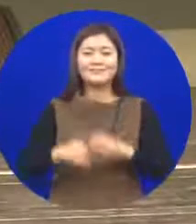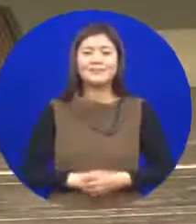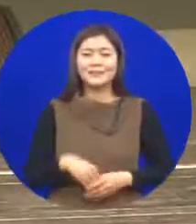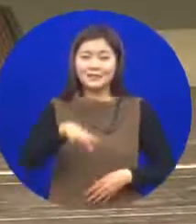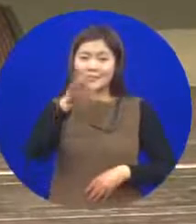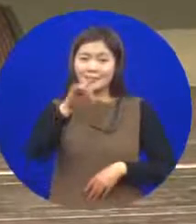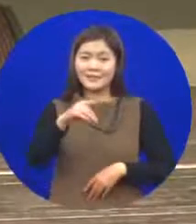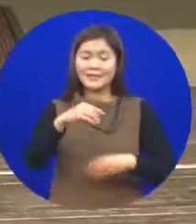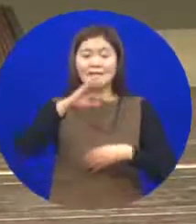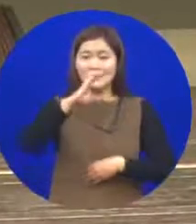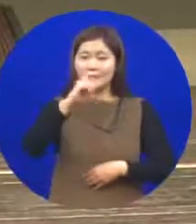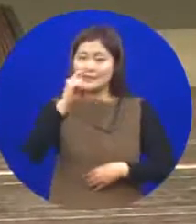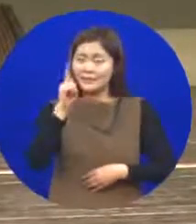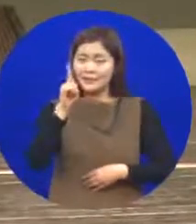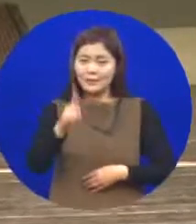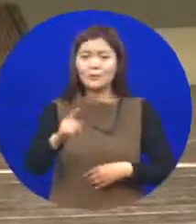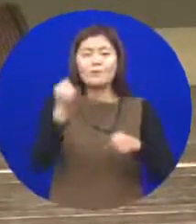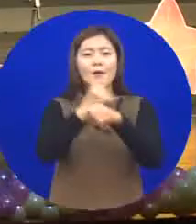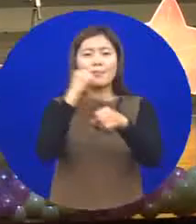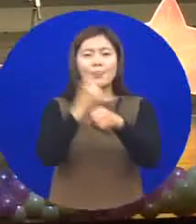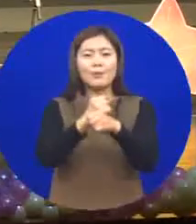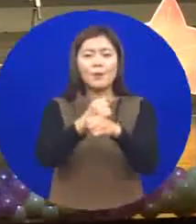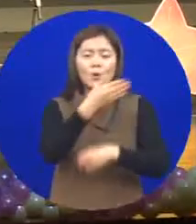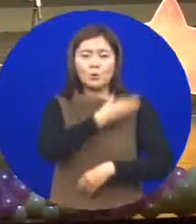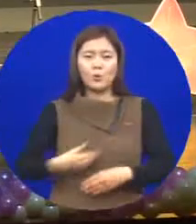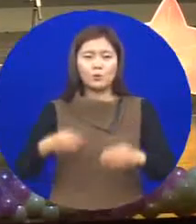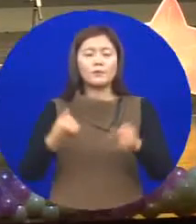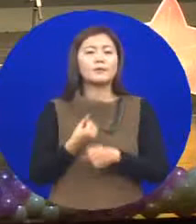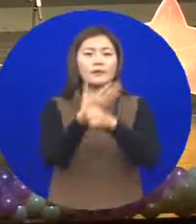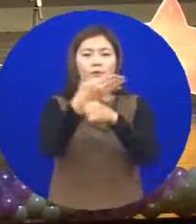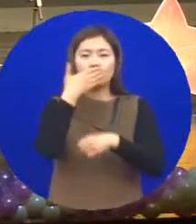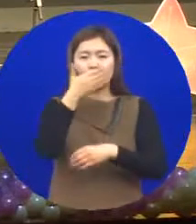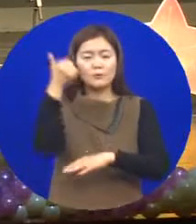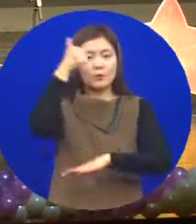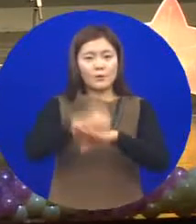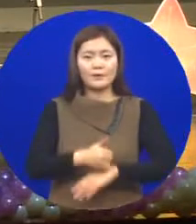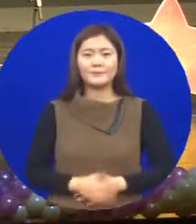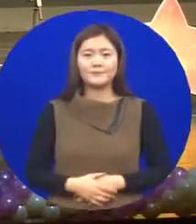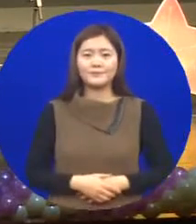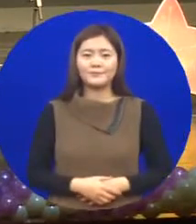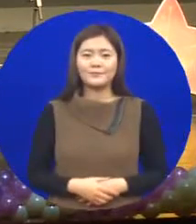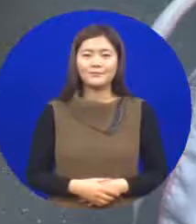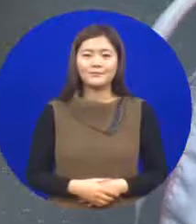대회 본선 입상곡들을 CD로 제작해 전국 보건소와 도서관 등에 보급할 예정입니다.